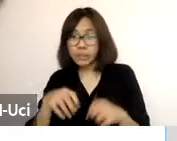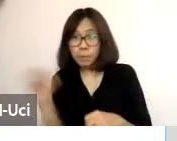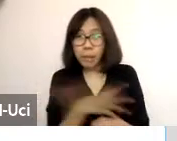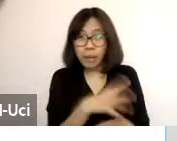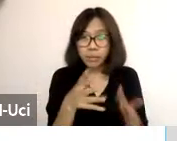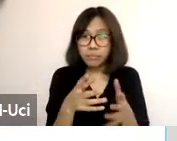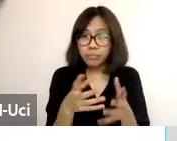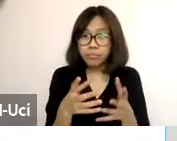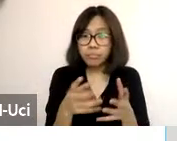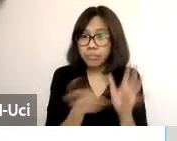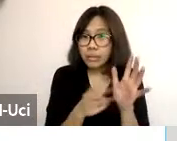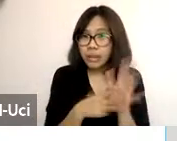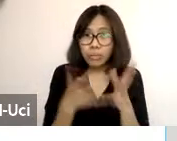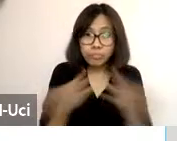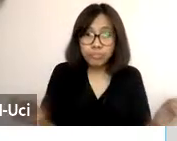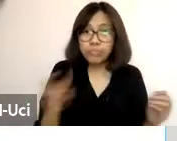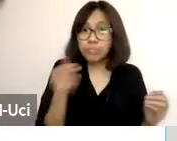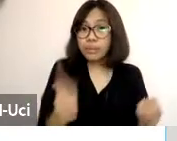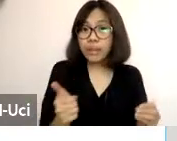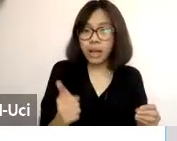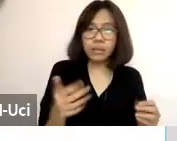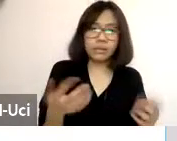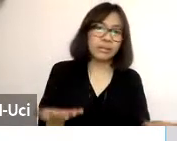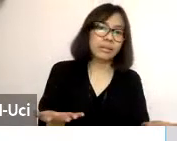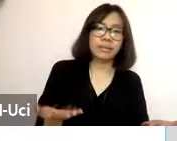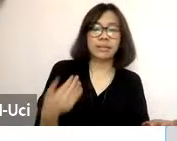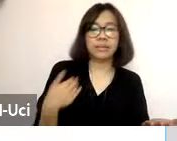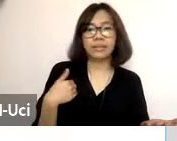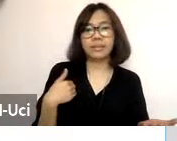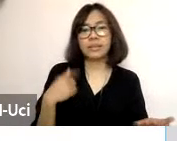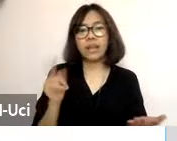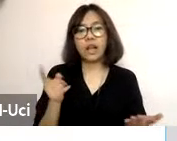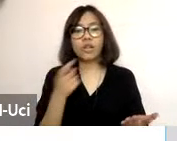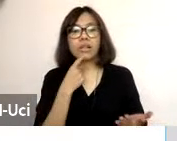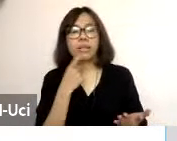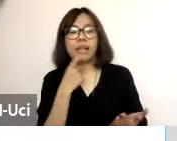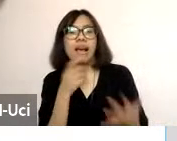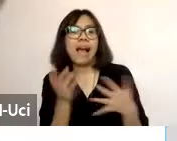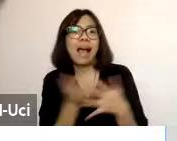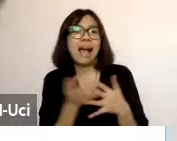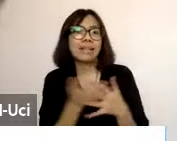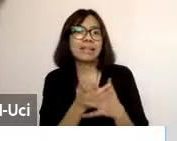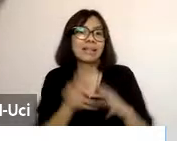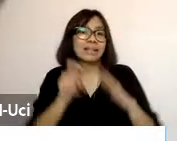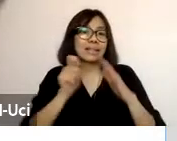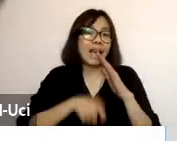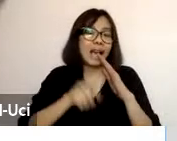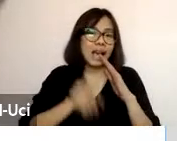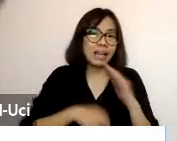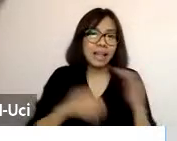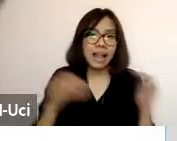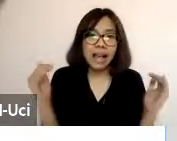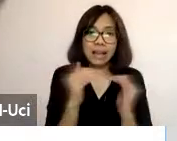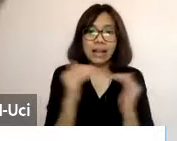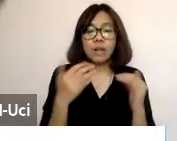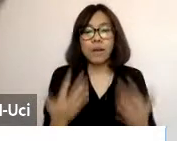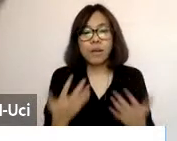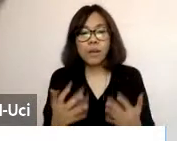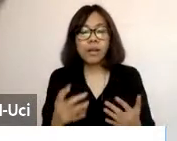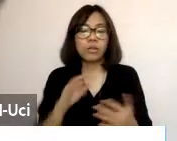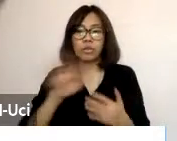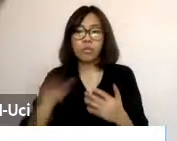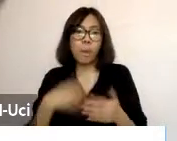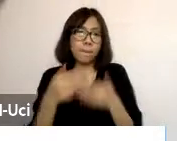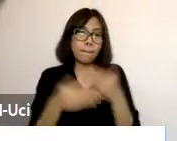sesuai dengan ekspektasi atau bagaimana nah ini barangkali yang bicara soal kasus Justice kita tidak hanya bicara soal akses terhadap masuk ke